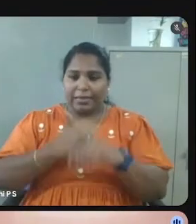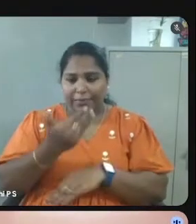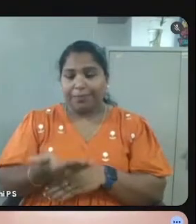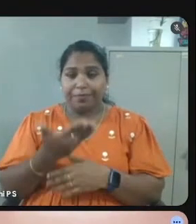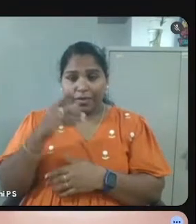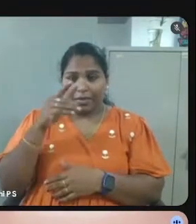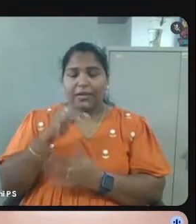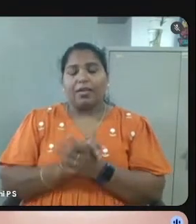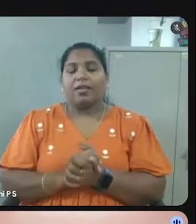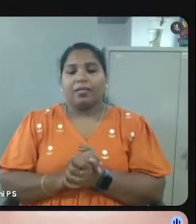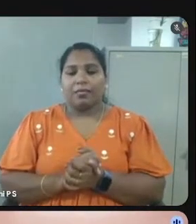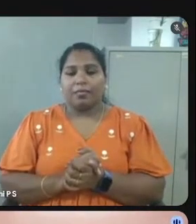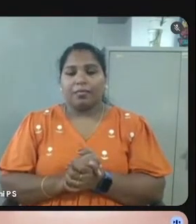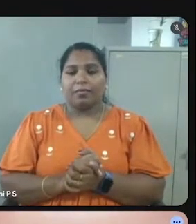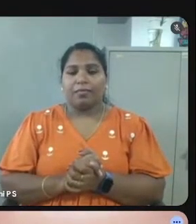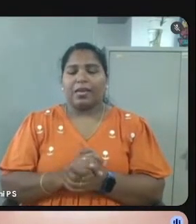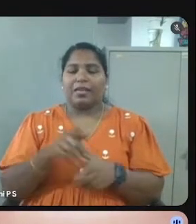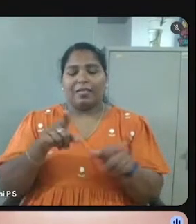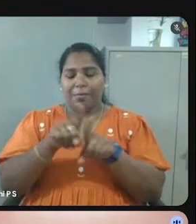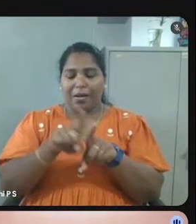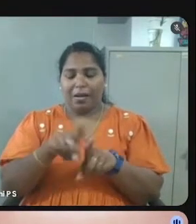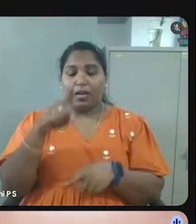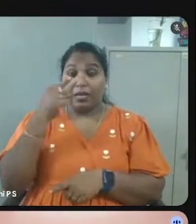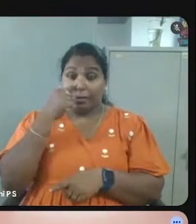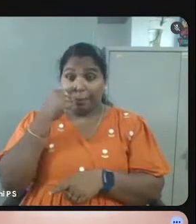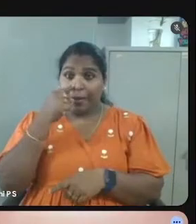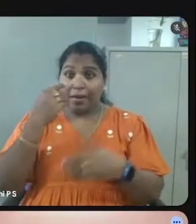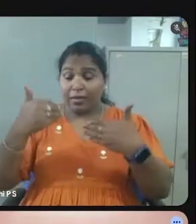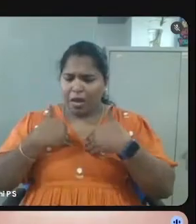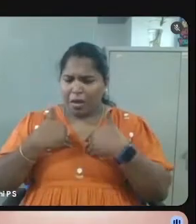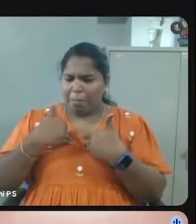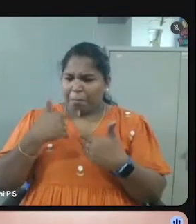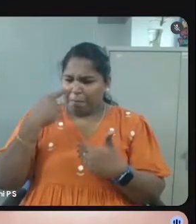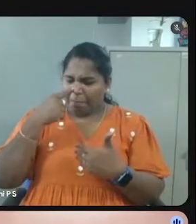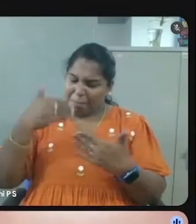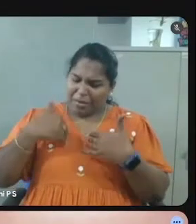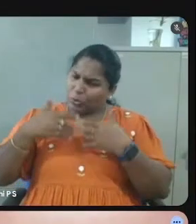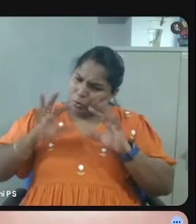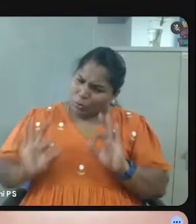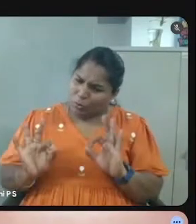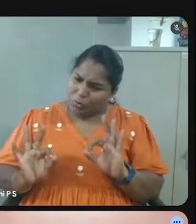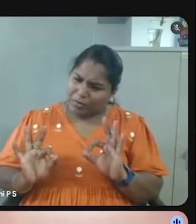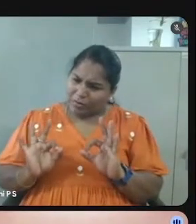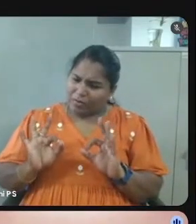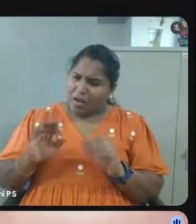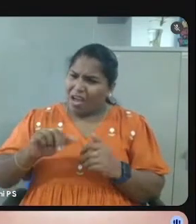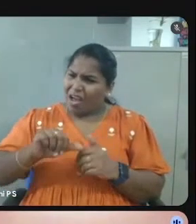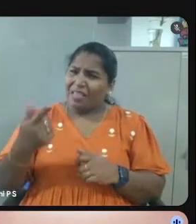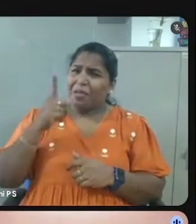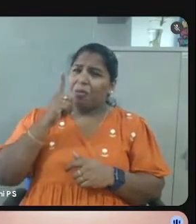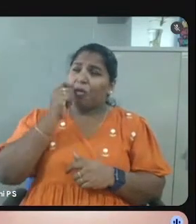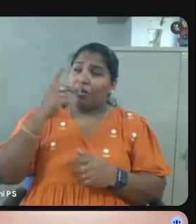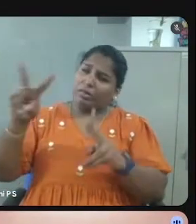ഞാൻ പുരുഷത്വം സ്ത്രീത്വം എനിക്ക് ഇല്ലയാ. നമുക്കൊരു ഈ കാര്യങ്ങൾ